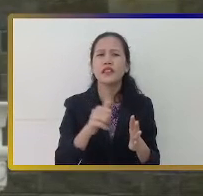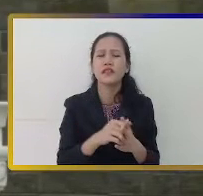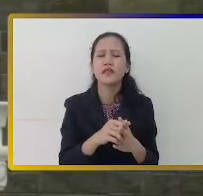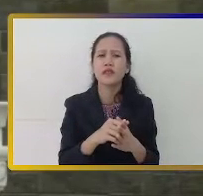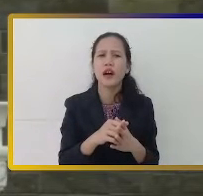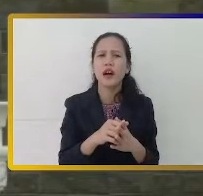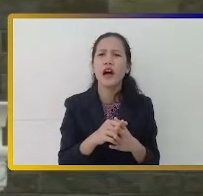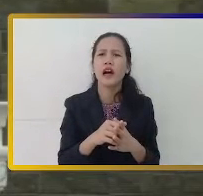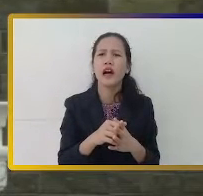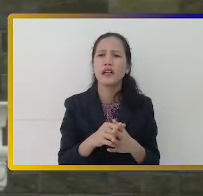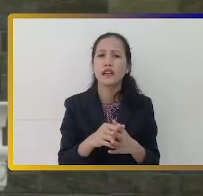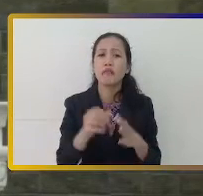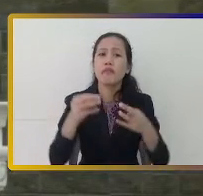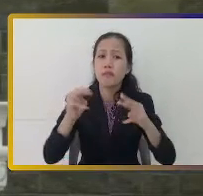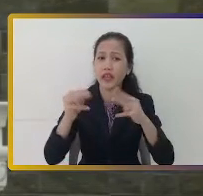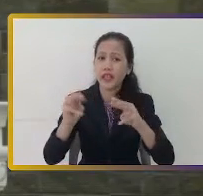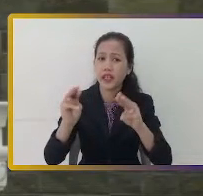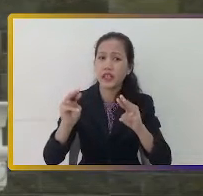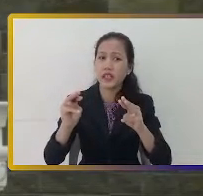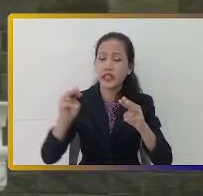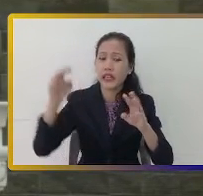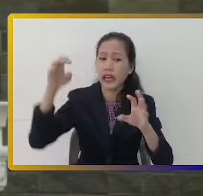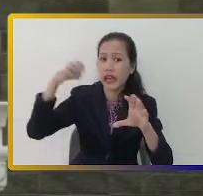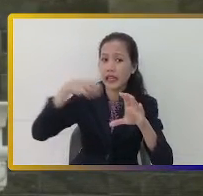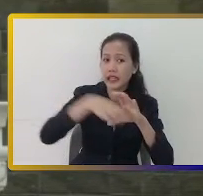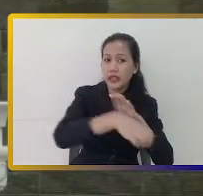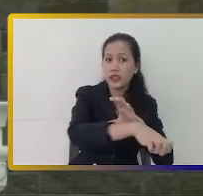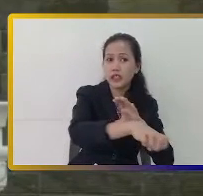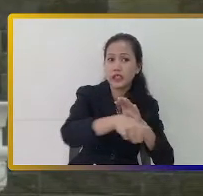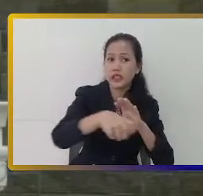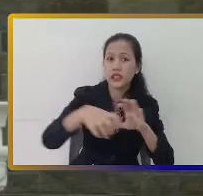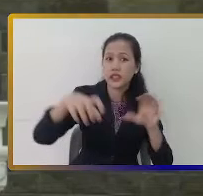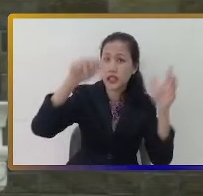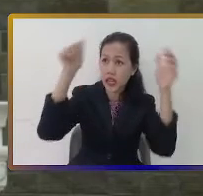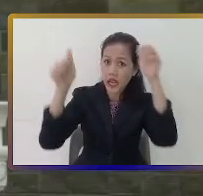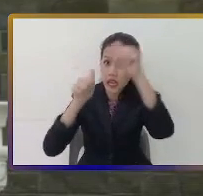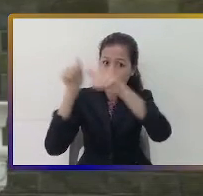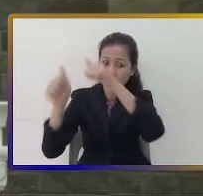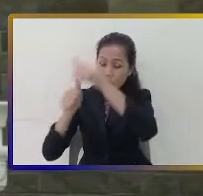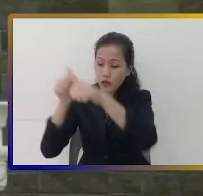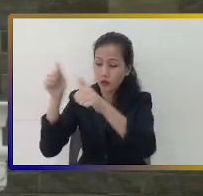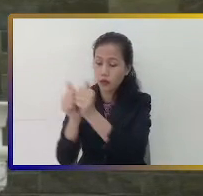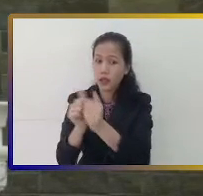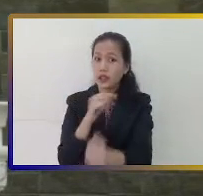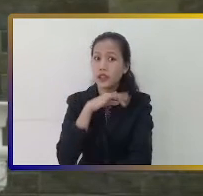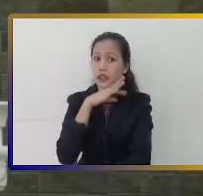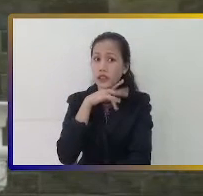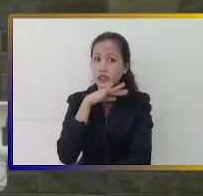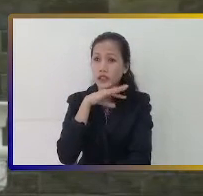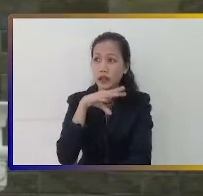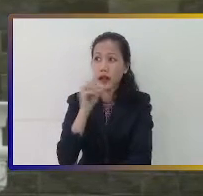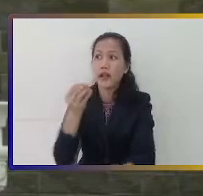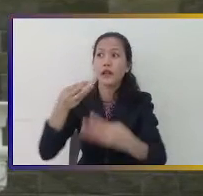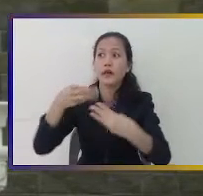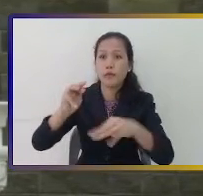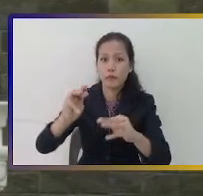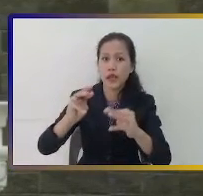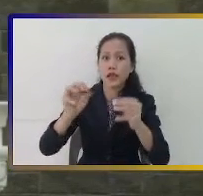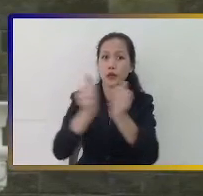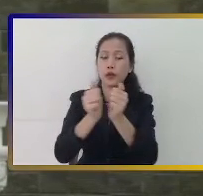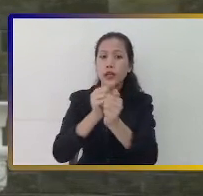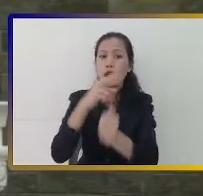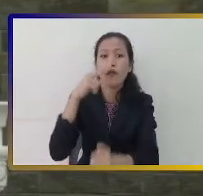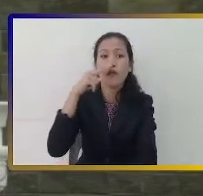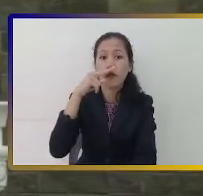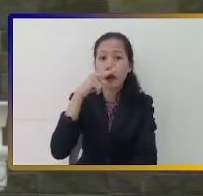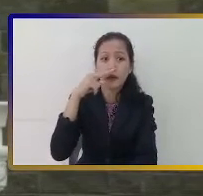Maring pasukin po yan ng alikabok. At maring magdala ng bakterya yung alikabok. Pero salamat sa Panginoon, wala tayo sa